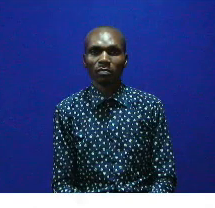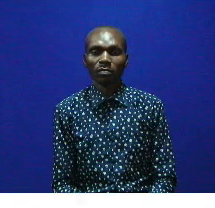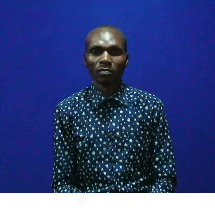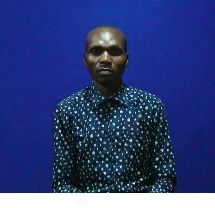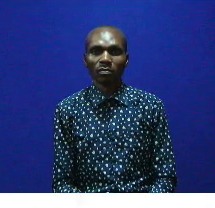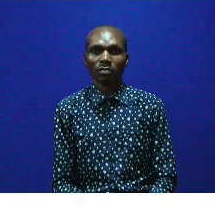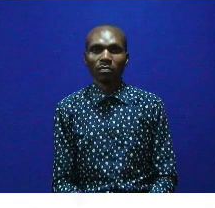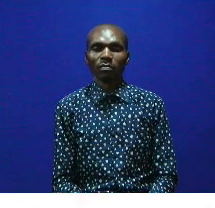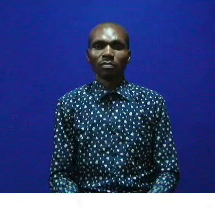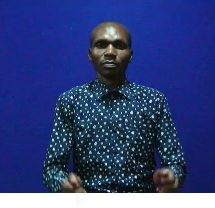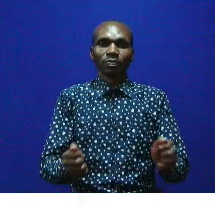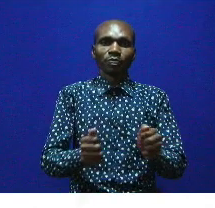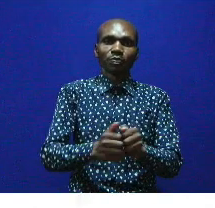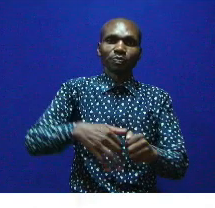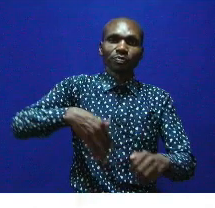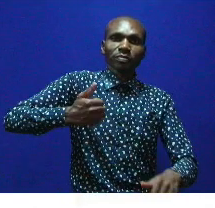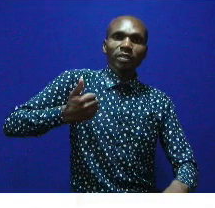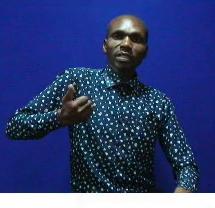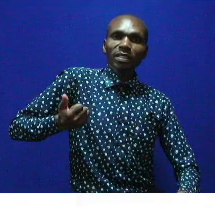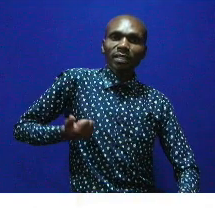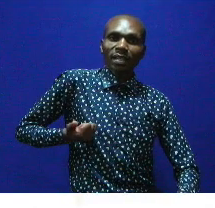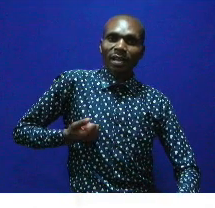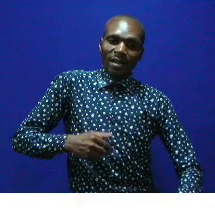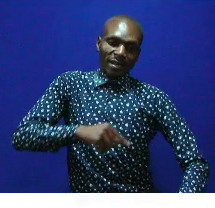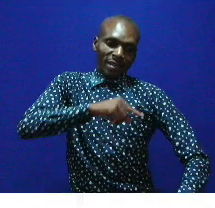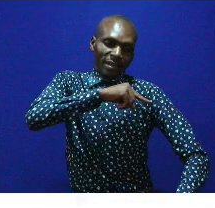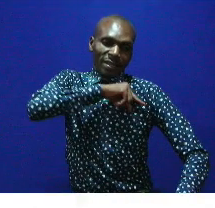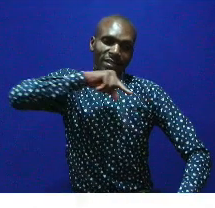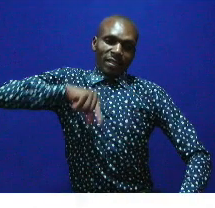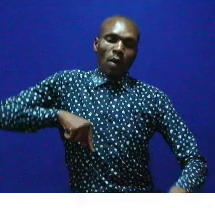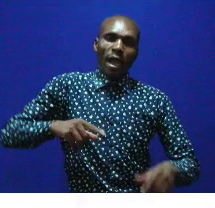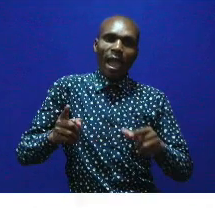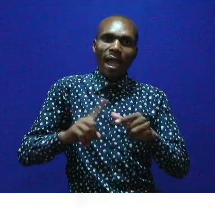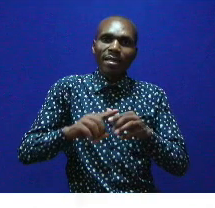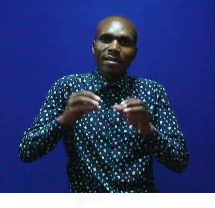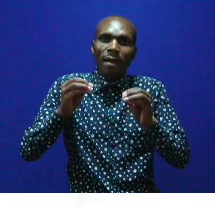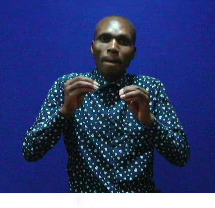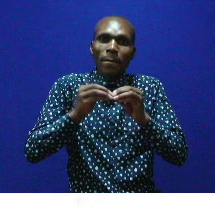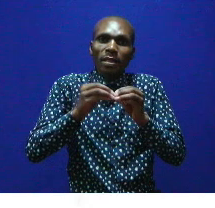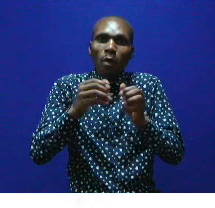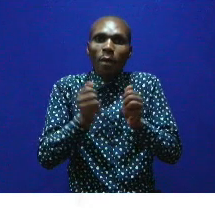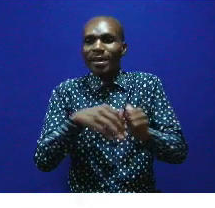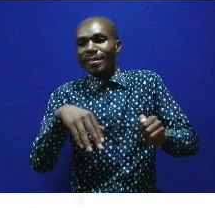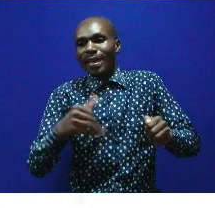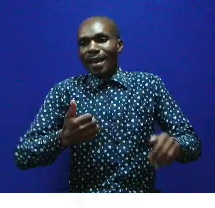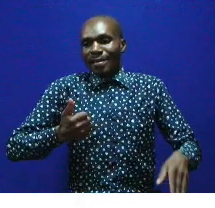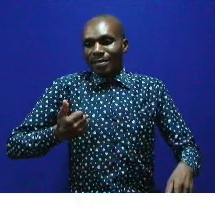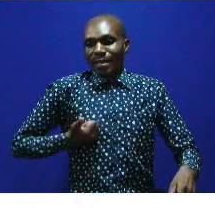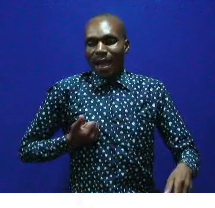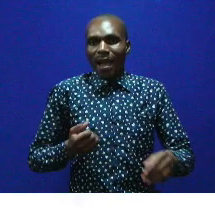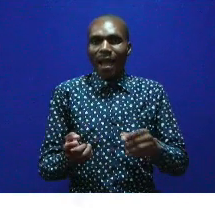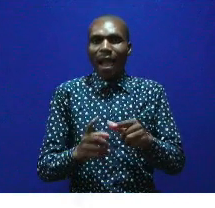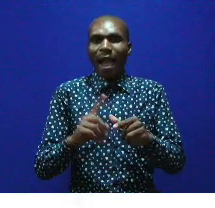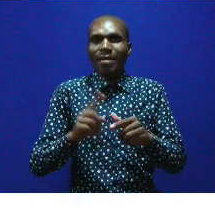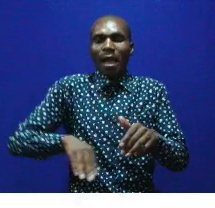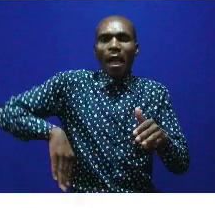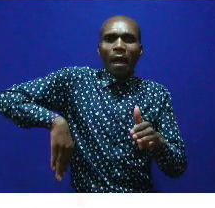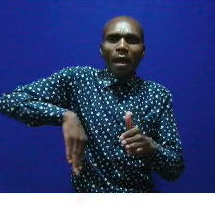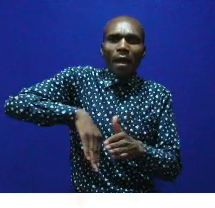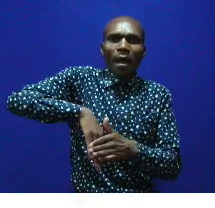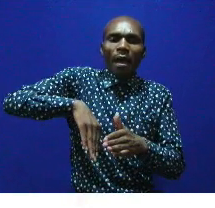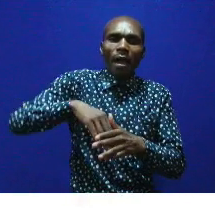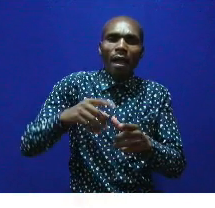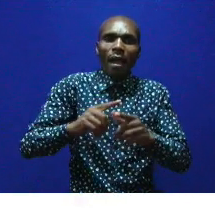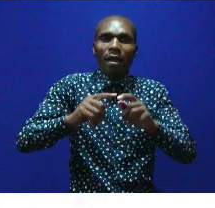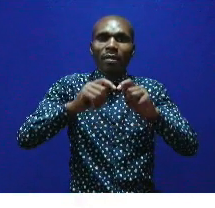ego ya timu ya Nyaribari Chache Queens kwanto kaba komera na mone timu ya Vaiseke Korua se bunge ya Bubasi na se gosoria yu nege timu